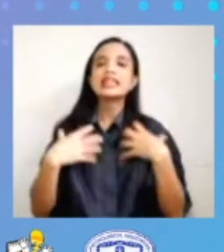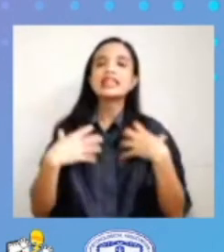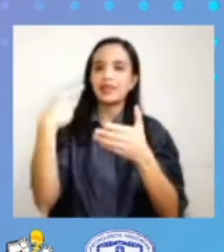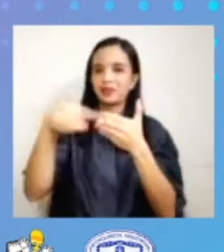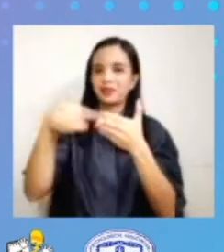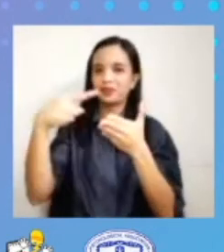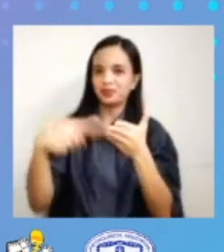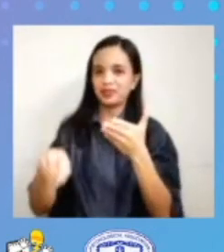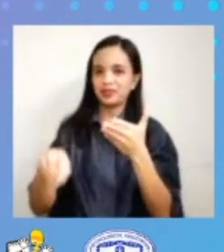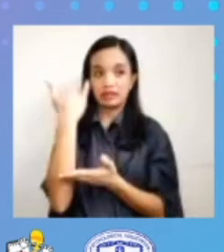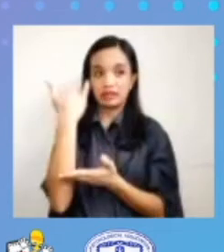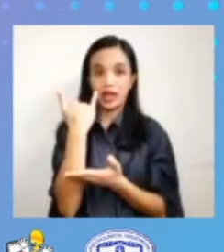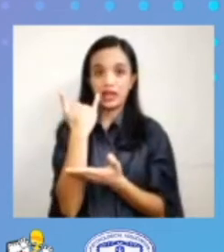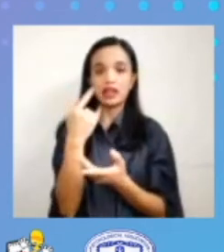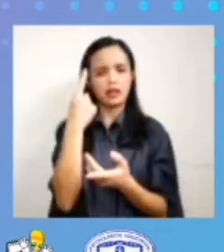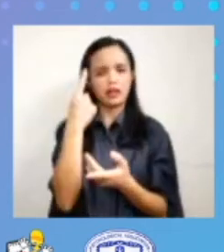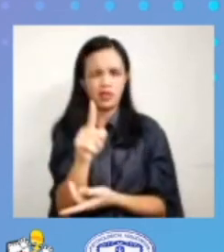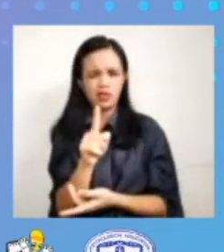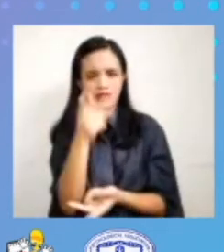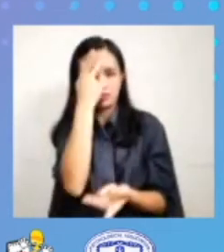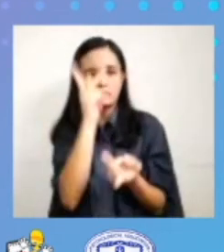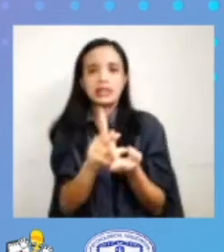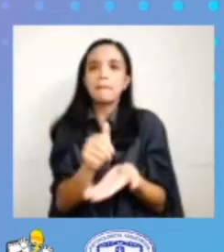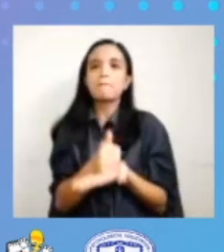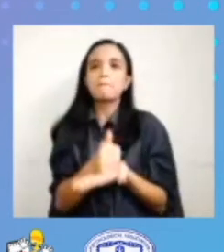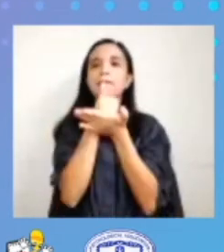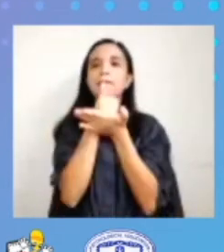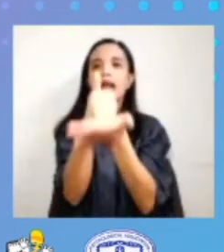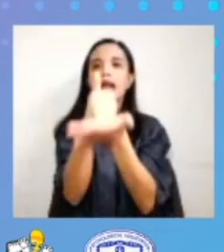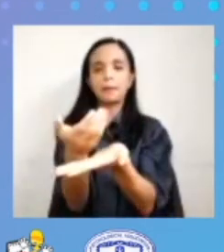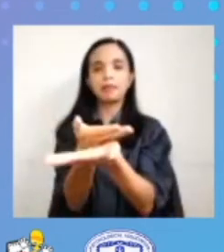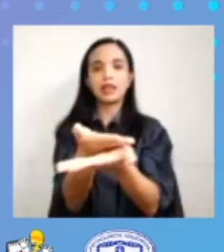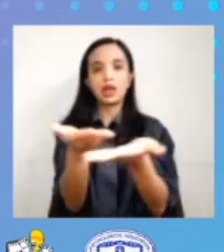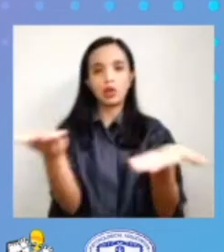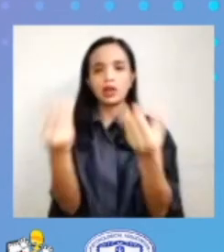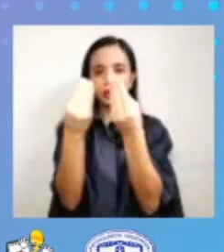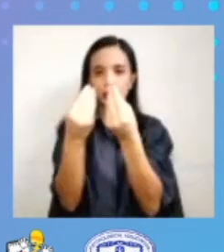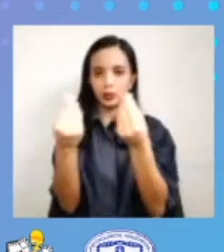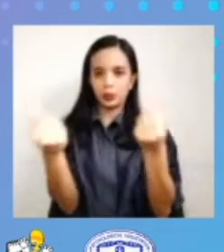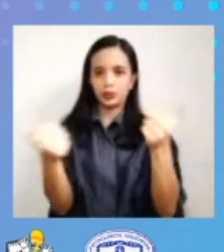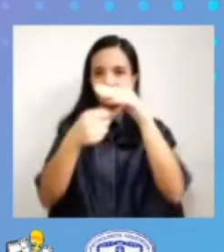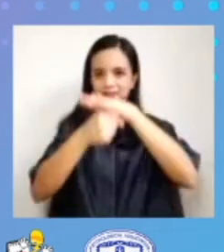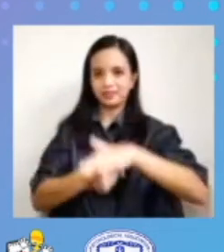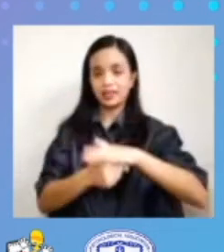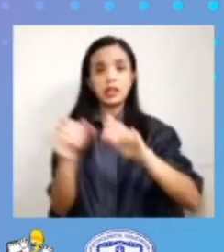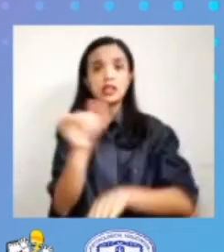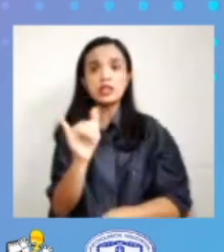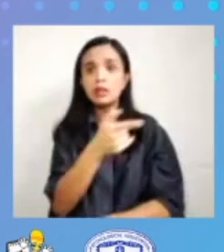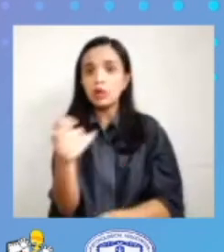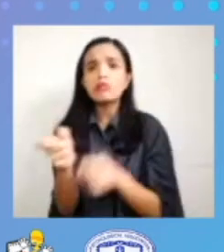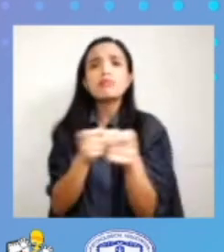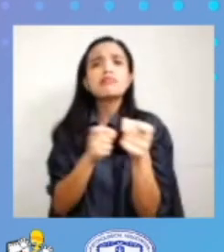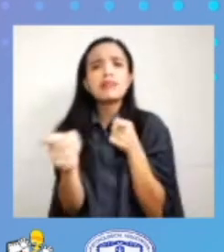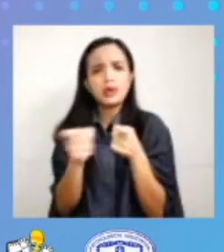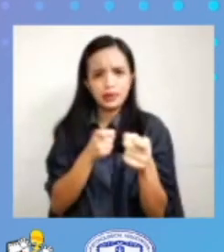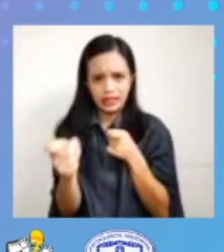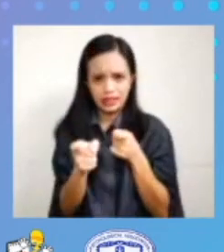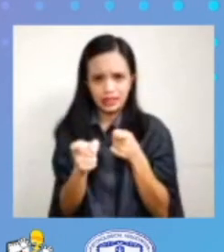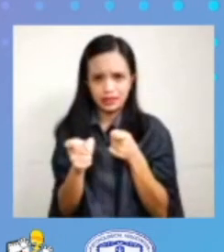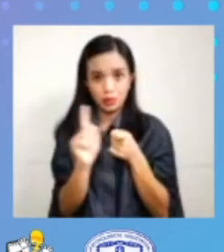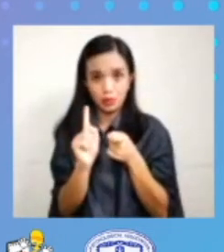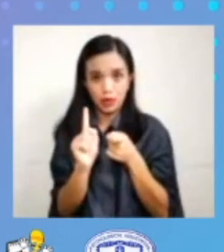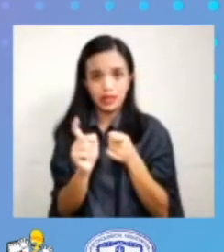maging holistic din tayo, di ba? Correct, yeah. So, ayan. Yes. Ito, madami tayong mga questions and comments na ngayon. In